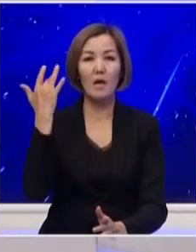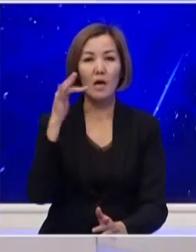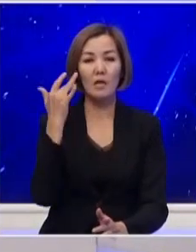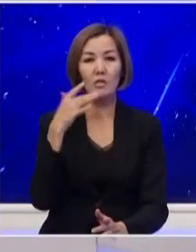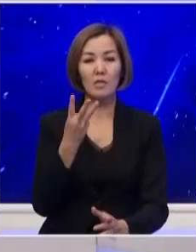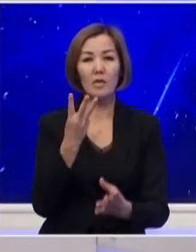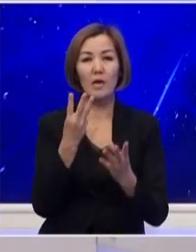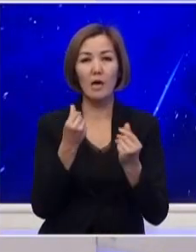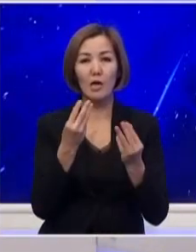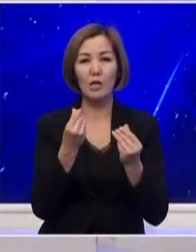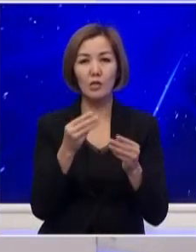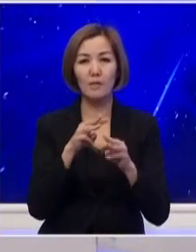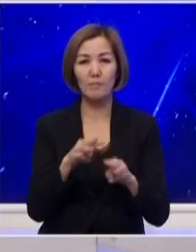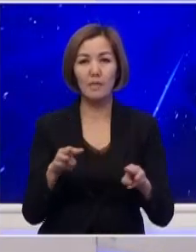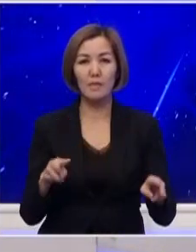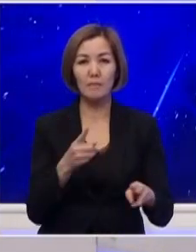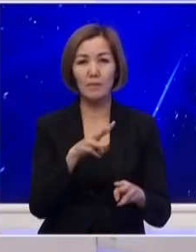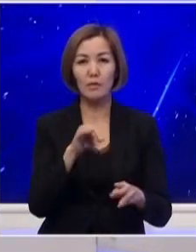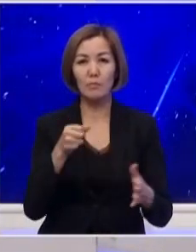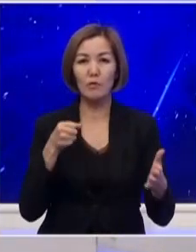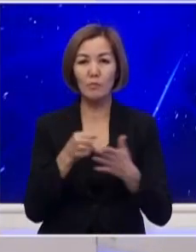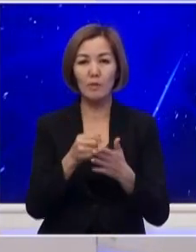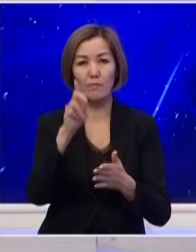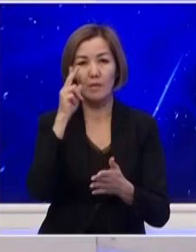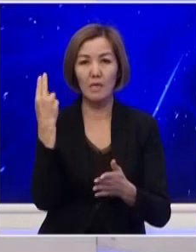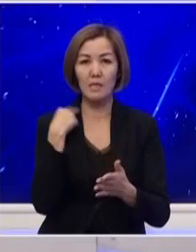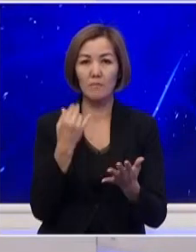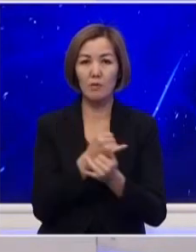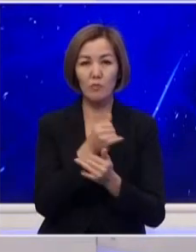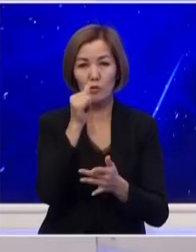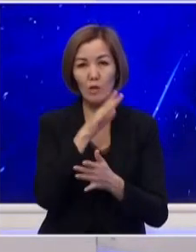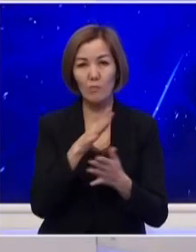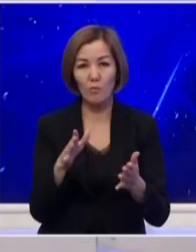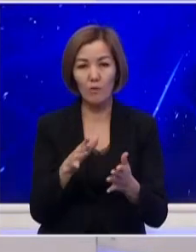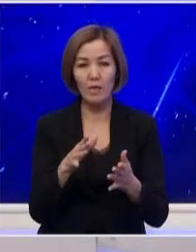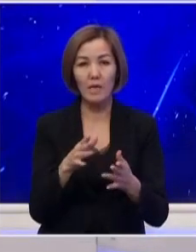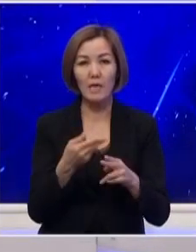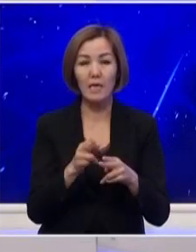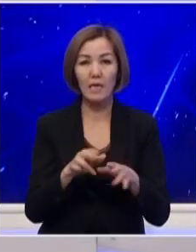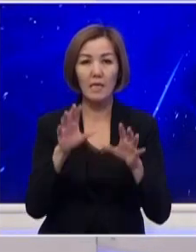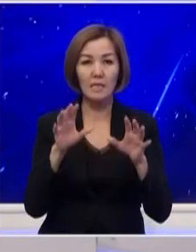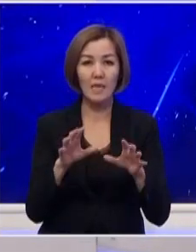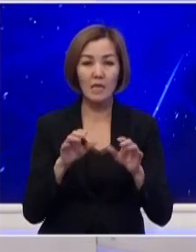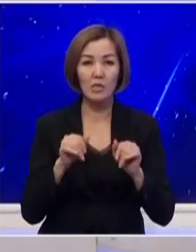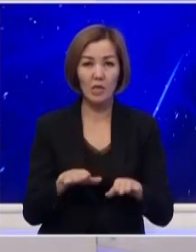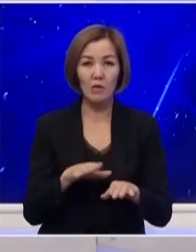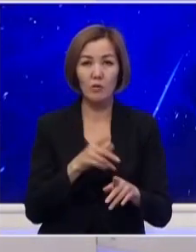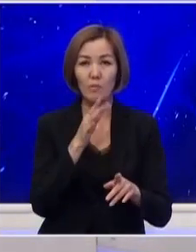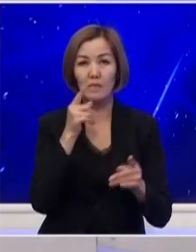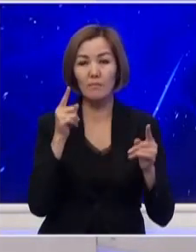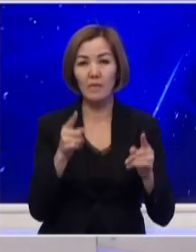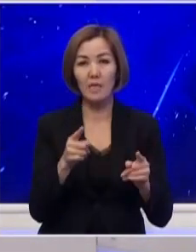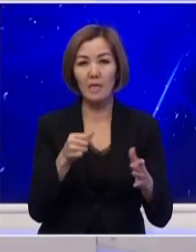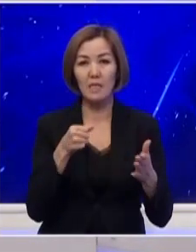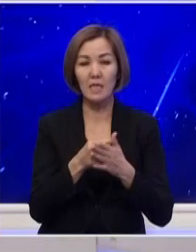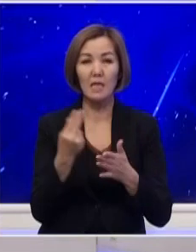АКШ қаржы министрлігі 1 маусымға дейін мемлекеттік қарызға қызмет көрсете алмауы мүмкін. Егер заң шығарушылар осы мерзімге дейін